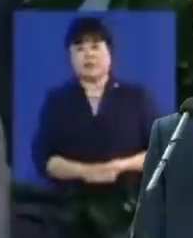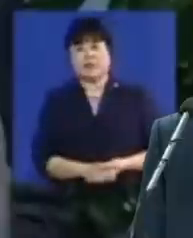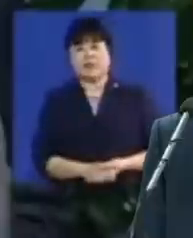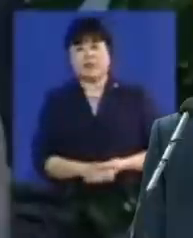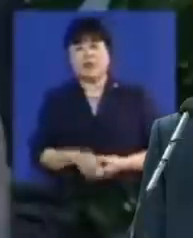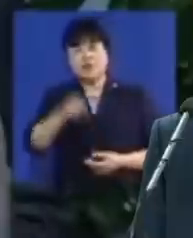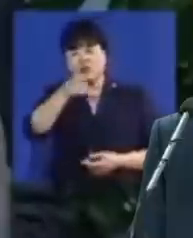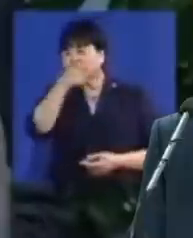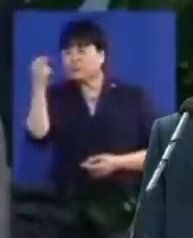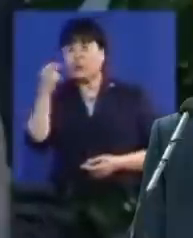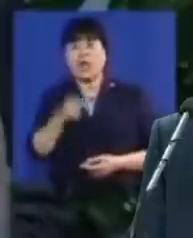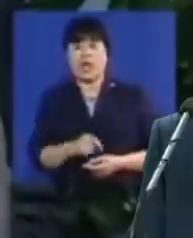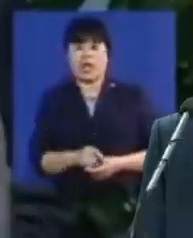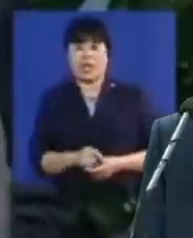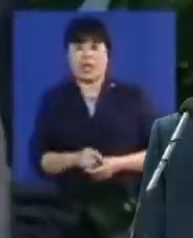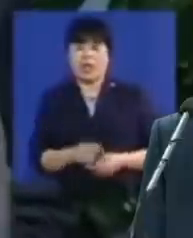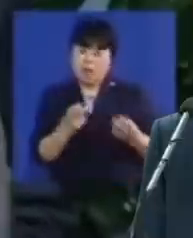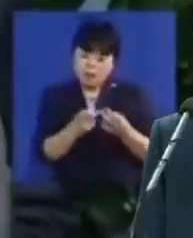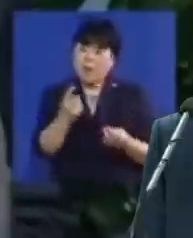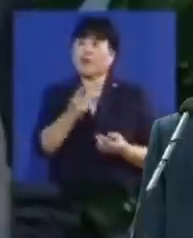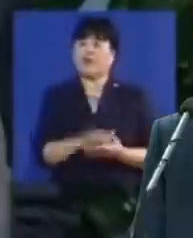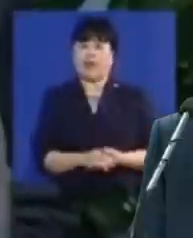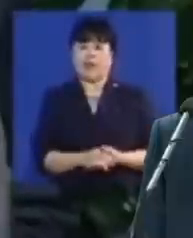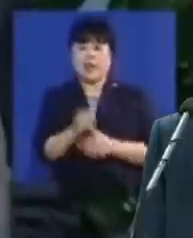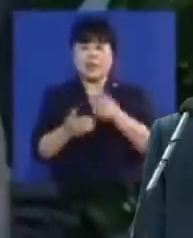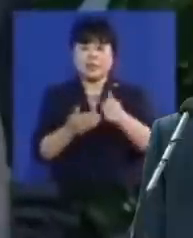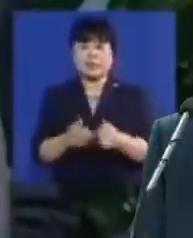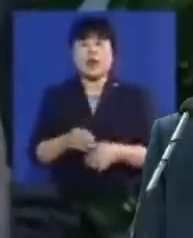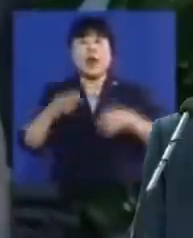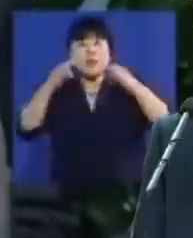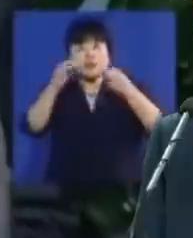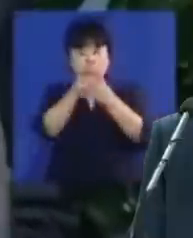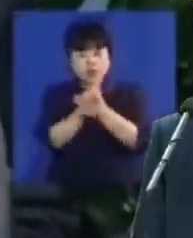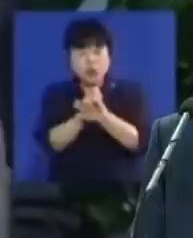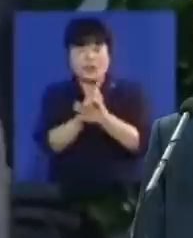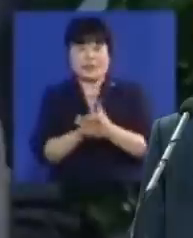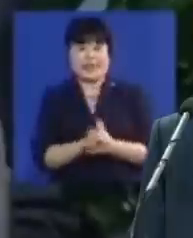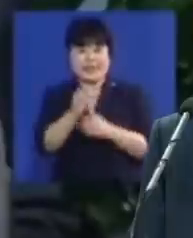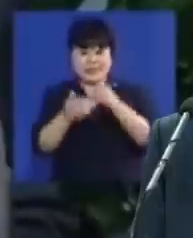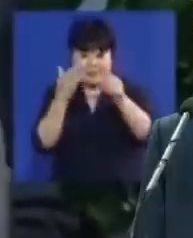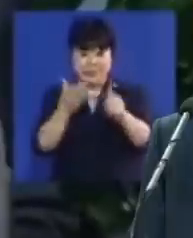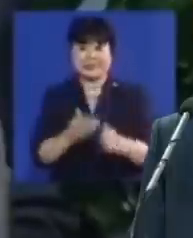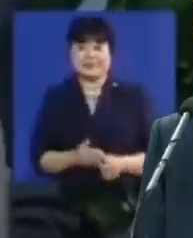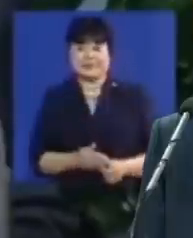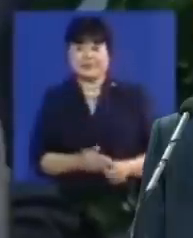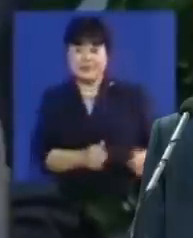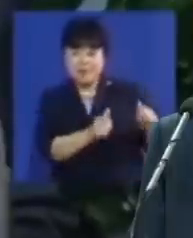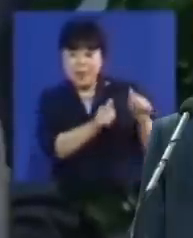물조차 없으니 어떻게 이 백성을 이끌어갑니까? 하나님께 부르짖으니 하나님이 바로 그